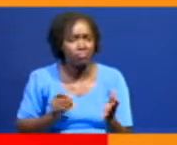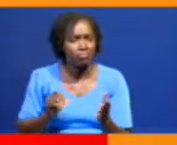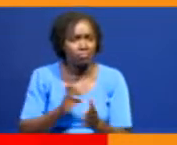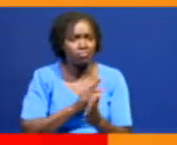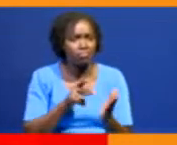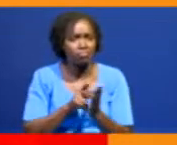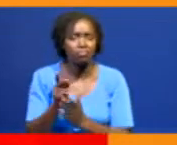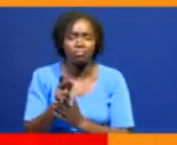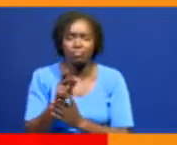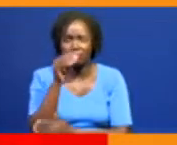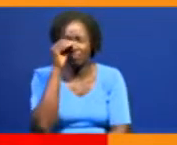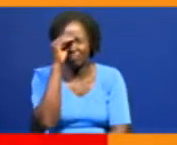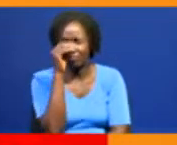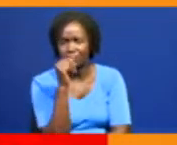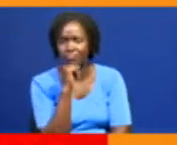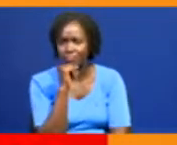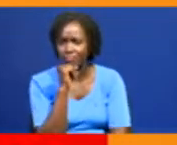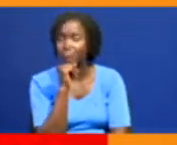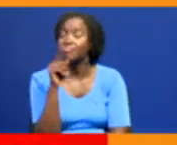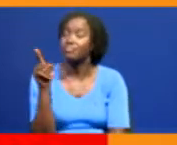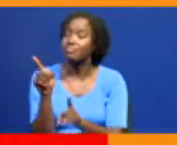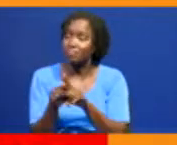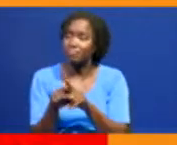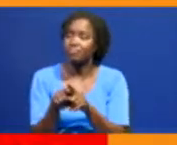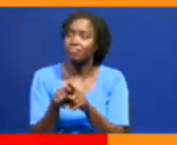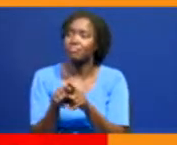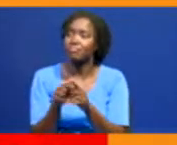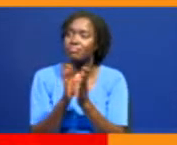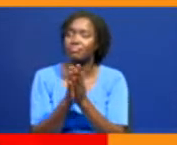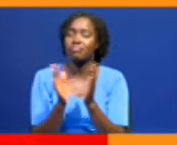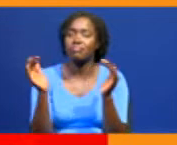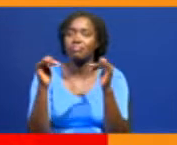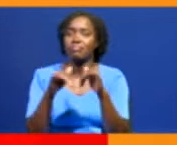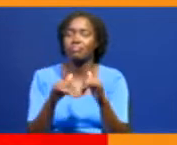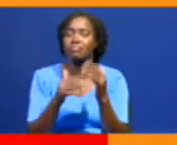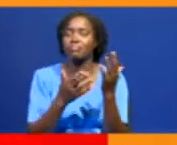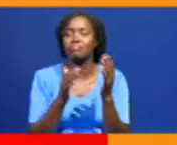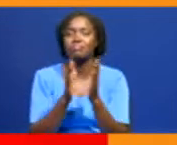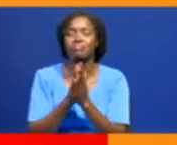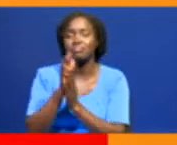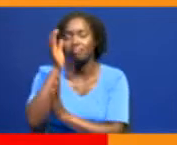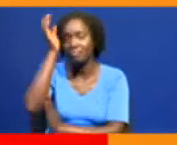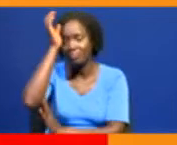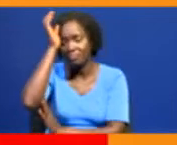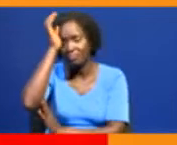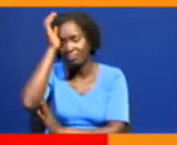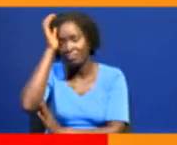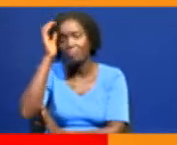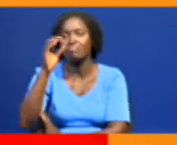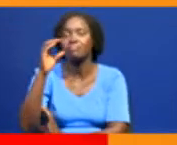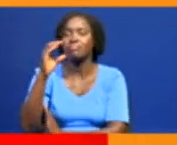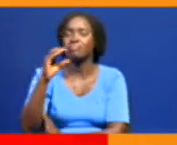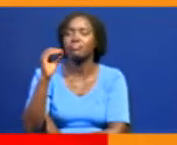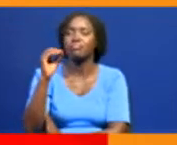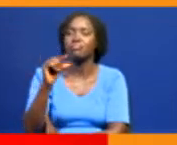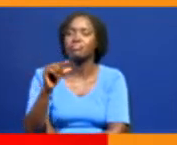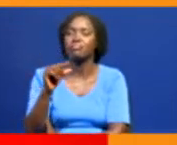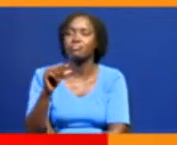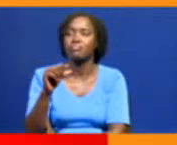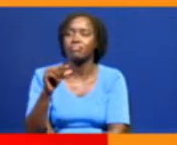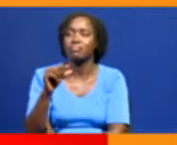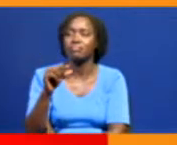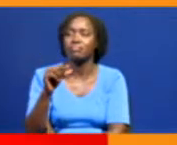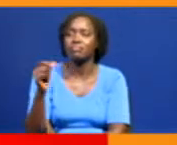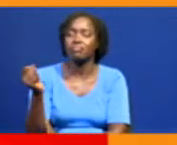hiyo hawako. Kama kongamano ambalo linatarajiwa kufanyika katika county ya Uasin Gishu, kongamano la ugatuzi mwezi